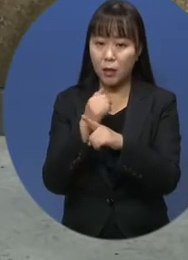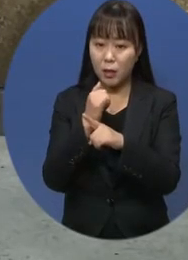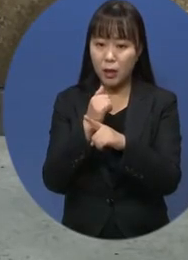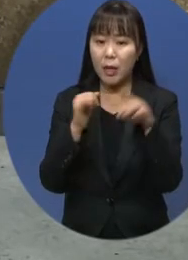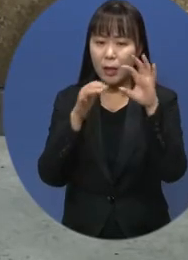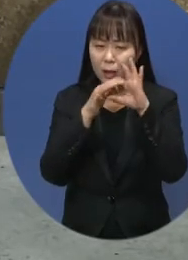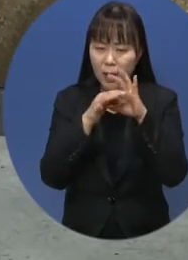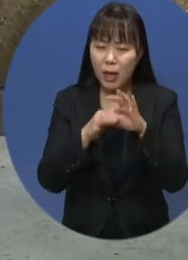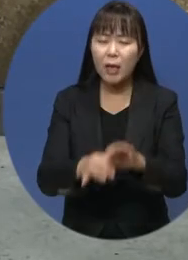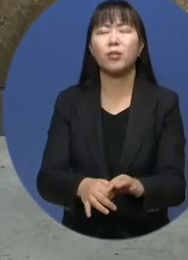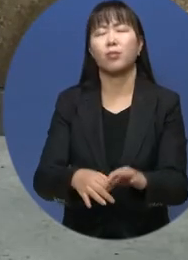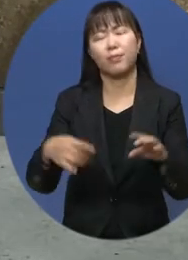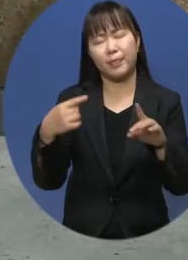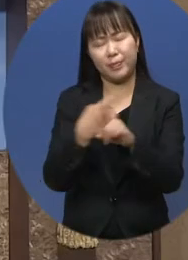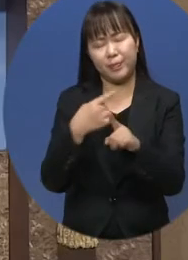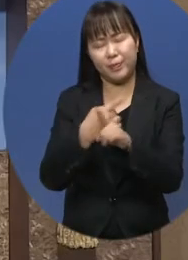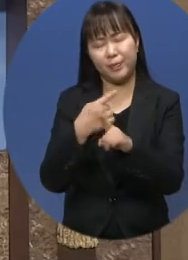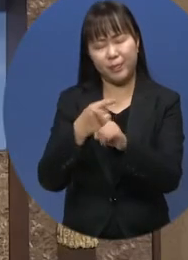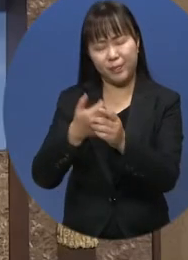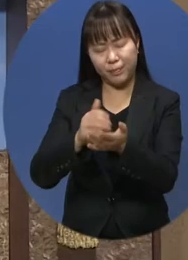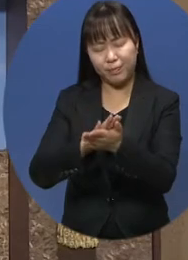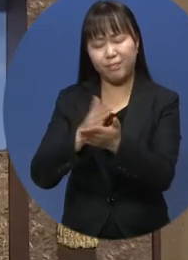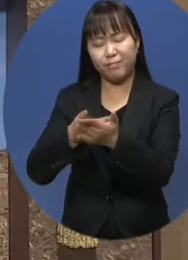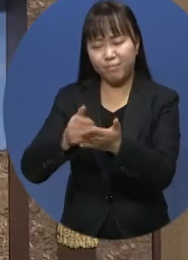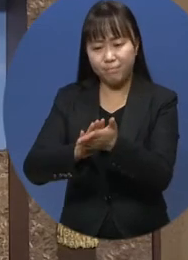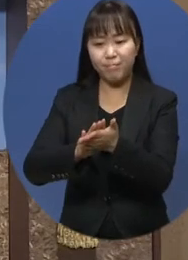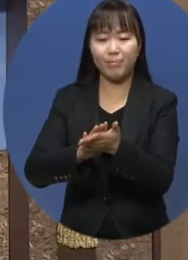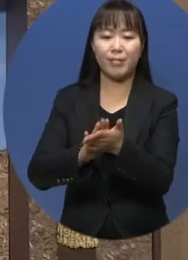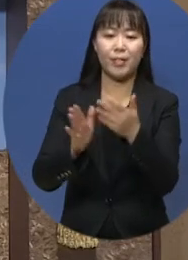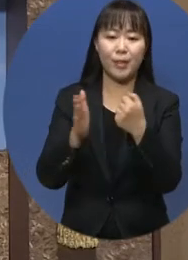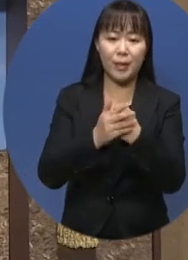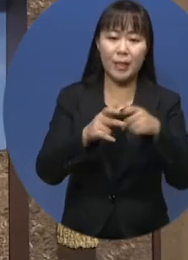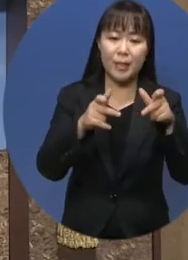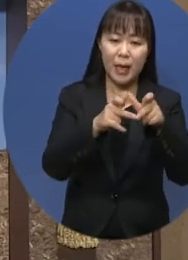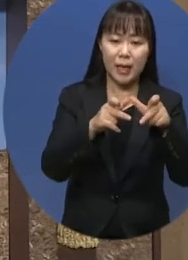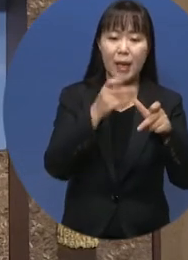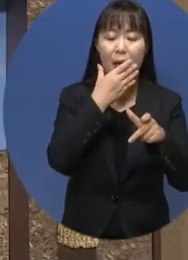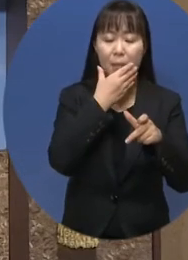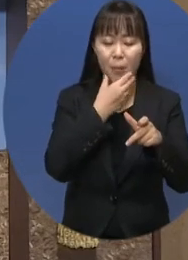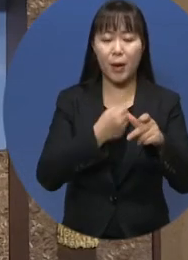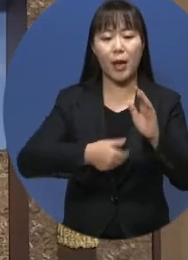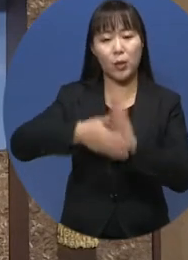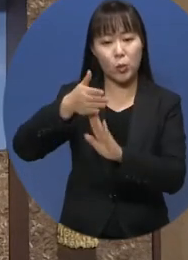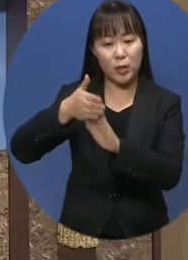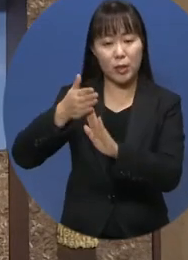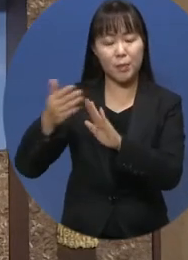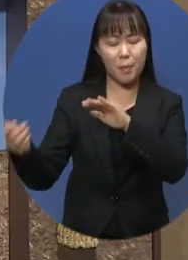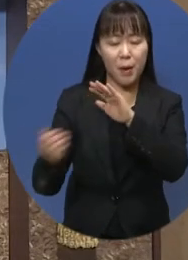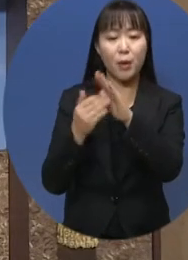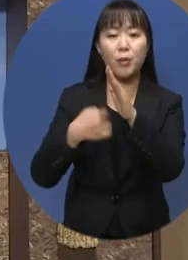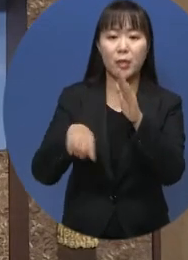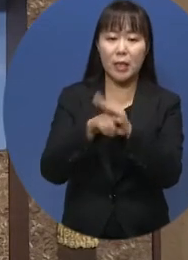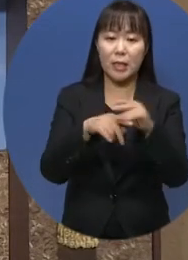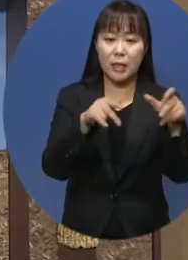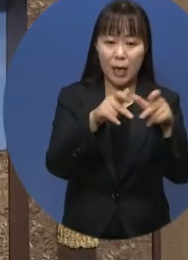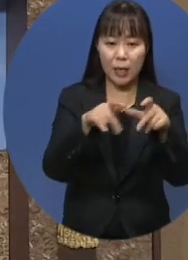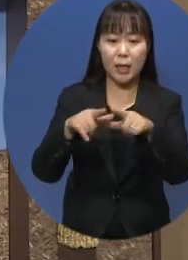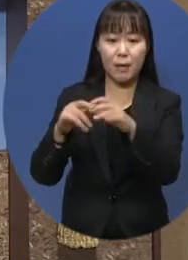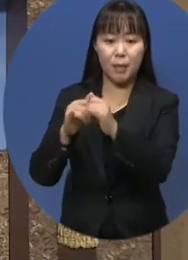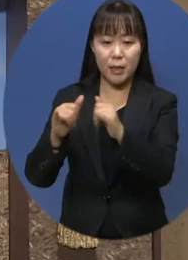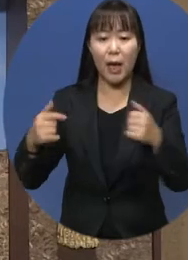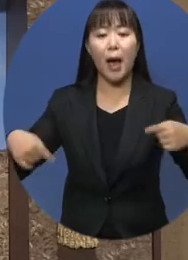매도 시점 그래요 으 그래서 어 정말 장애인이 행복한 도시를 만들려면 장애인과